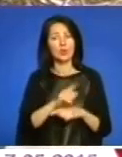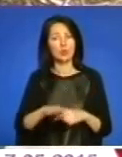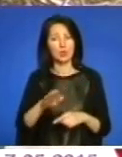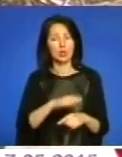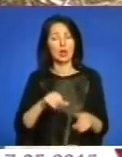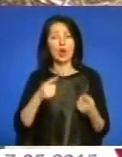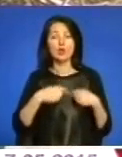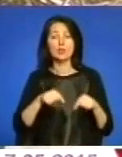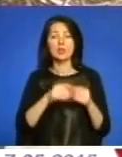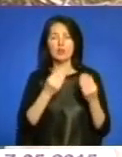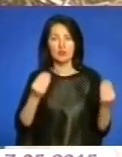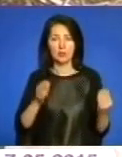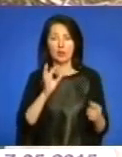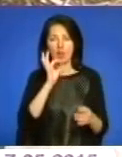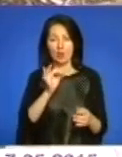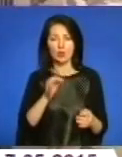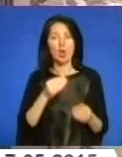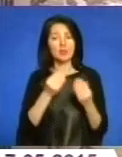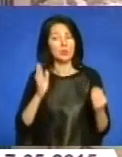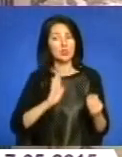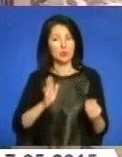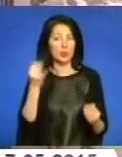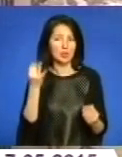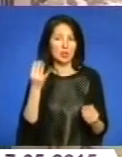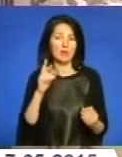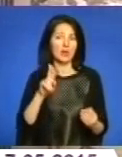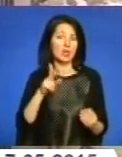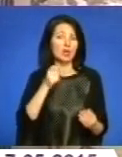виставки зазначають, експозиція буде цікава як дорослим, так і молодшому поколінню.